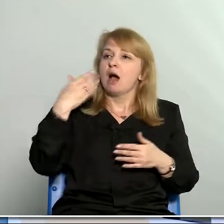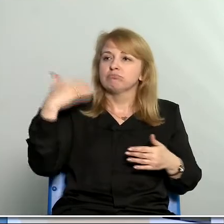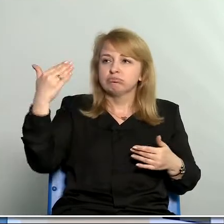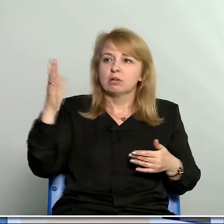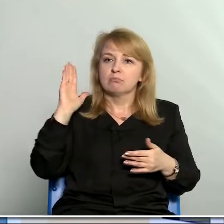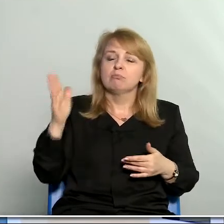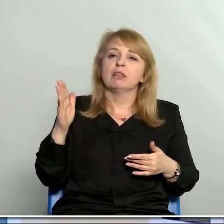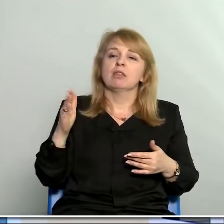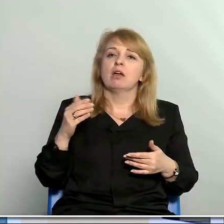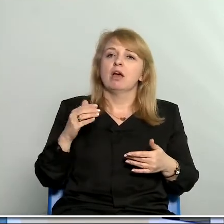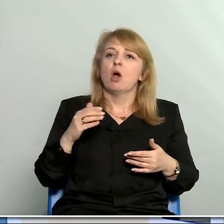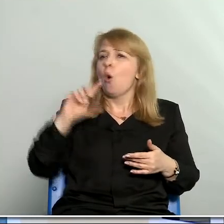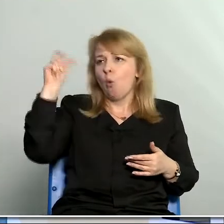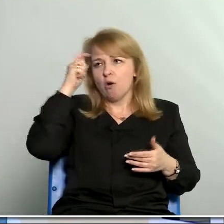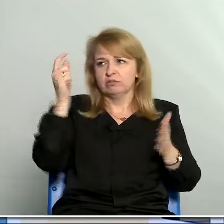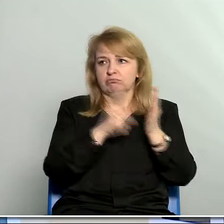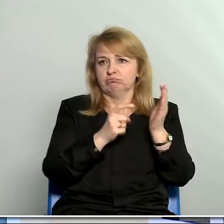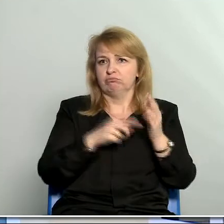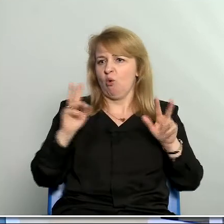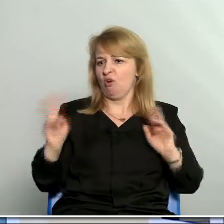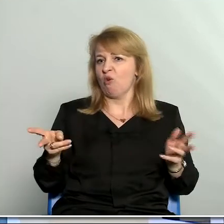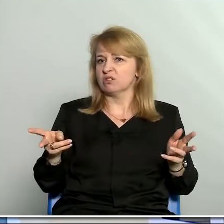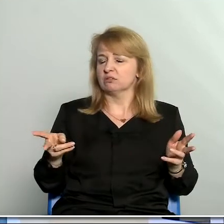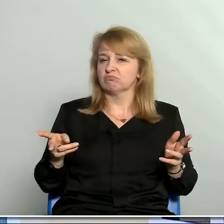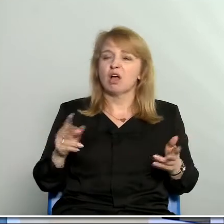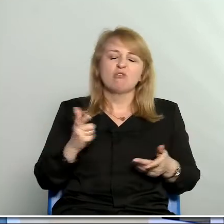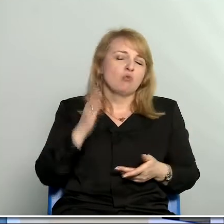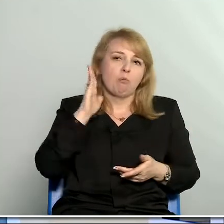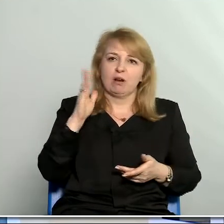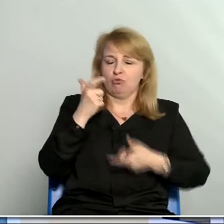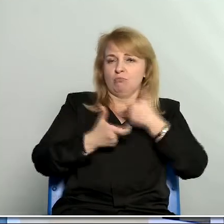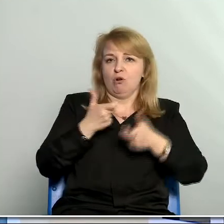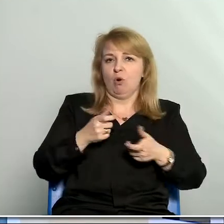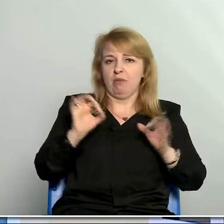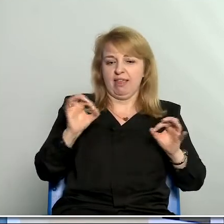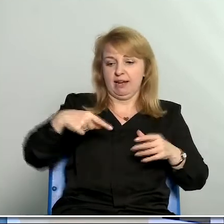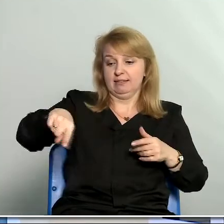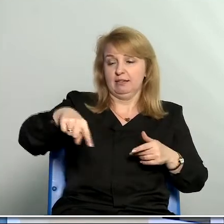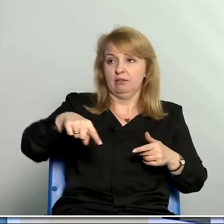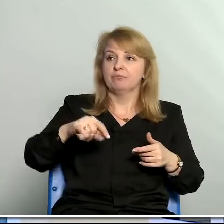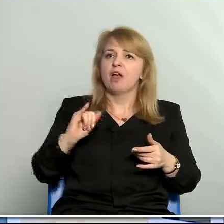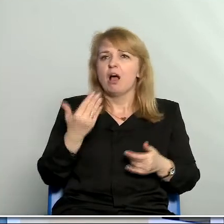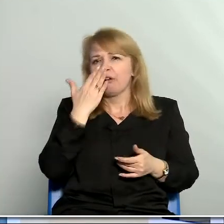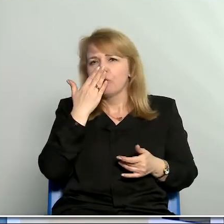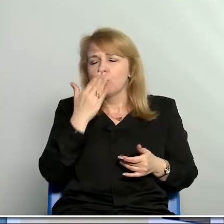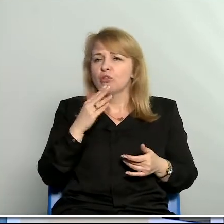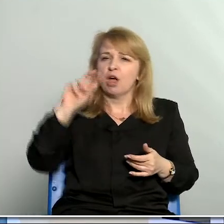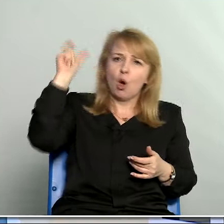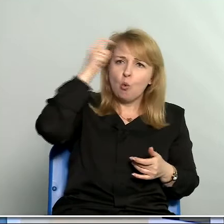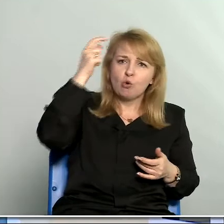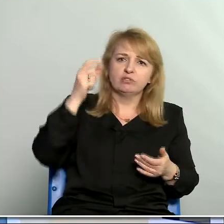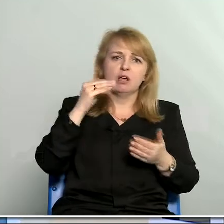konkretach teraz, czyli przechodzimy do tego, co będziemy robić w najbliższym okresie czasu, czyli jaki będzie główny plan,